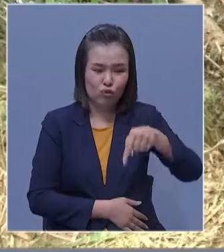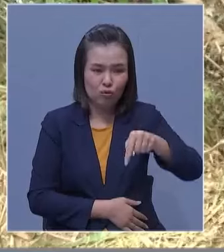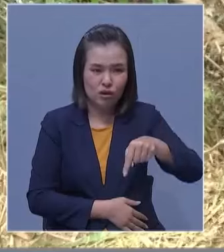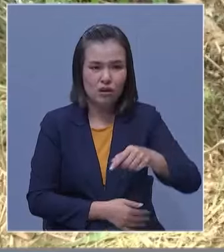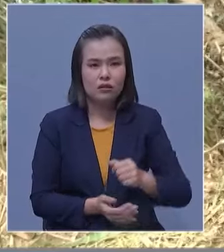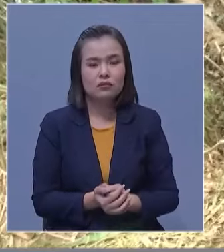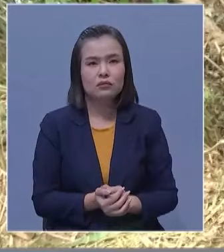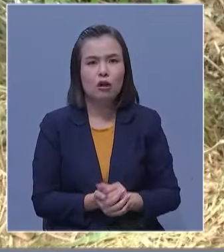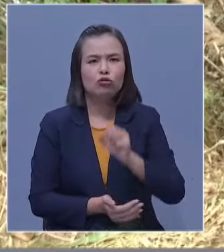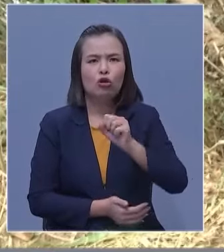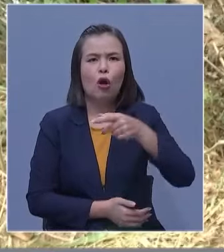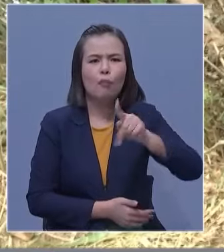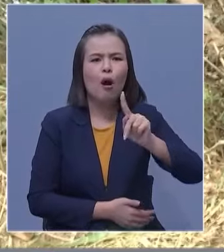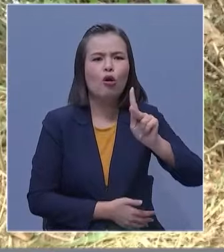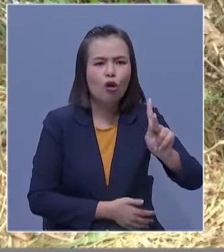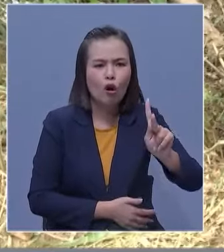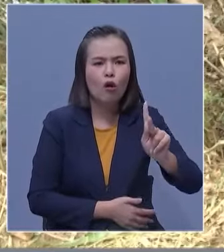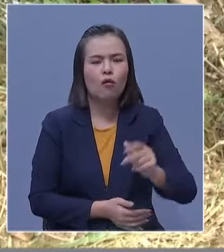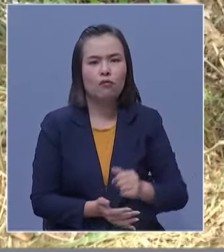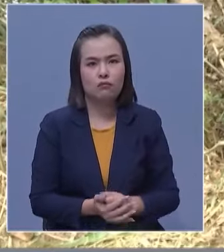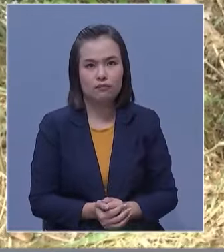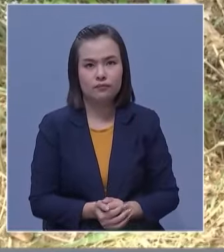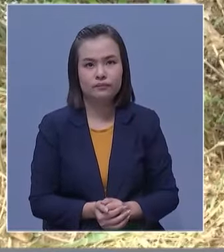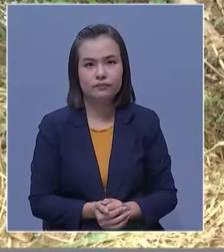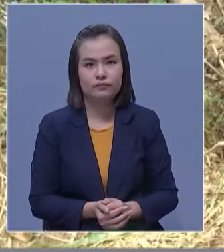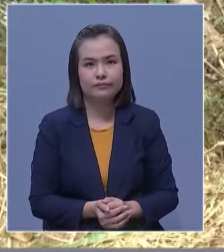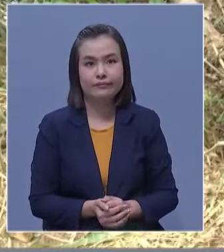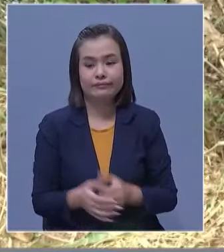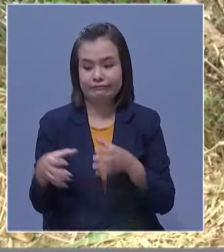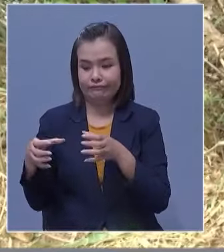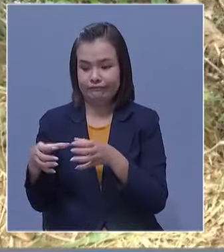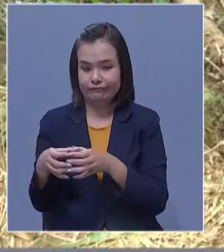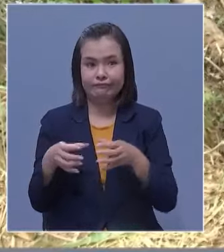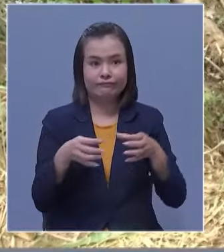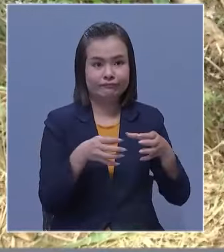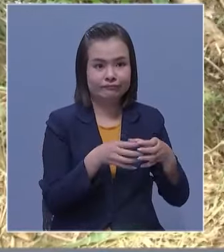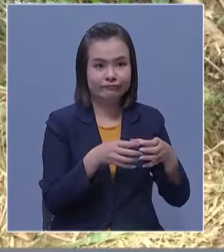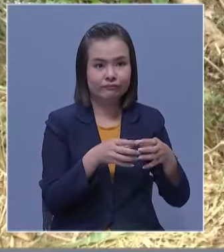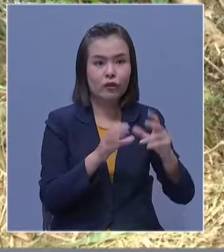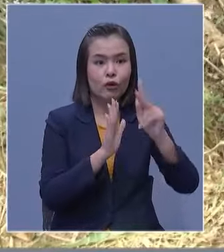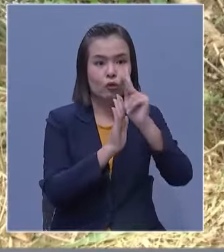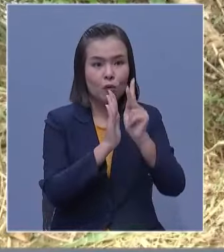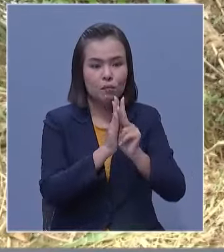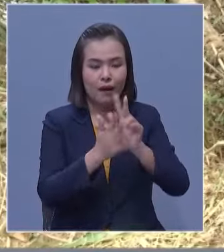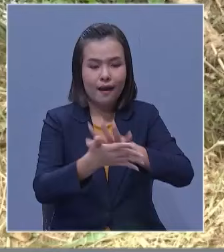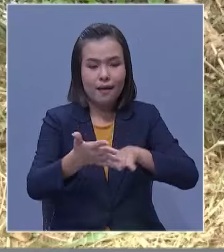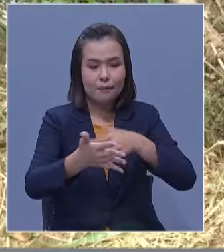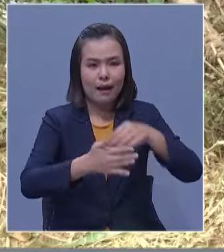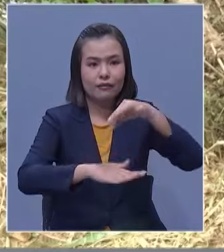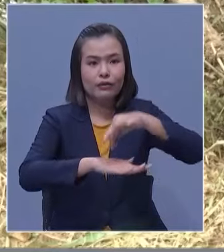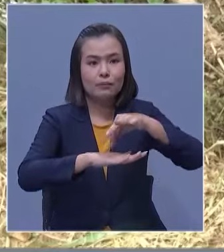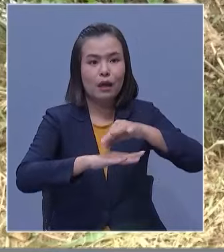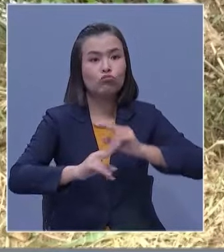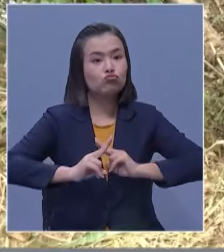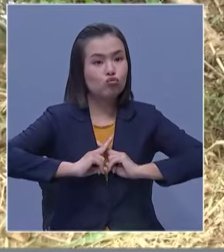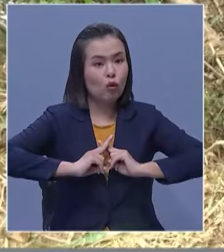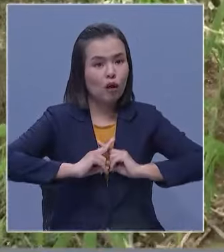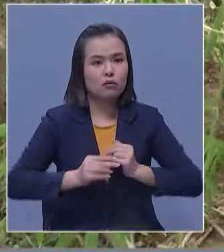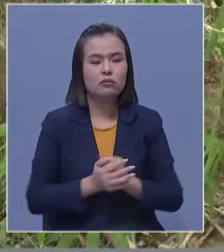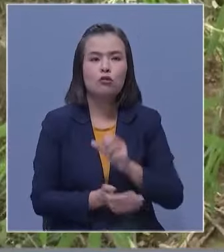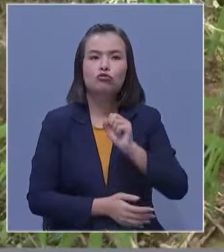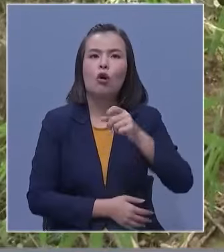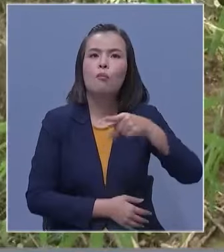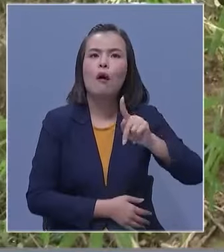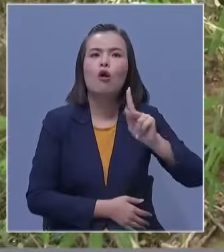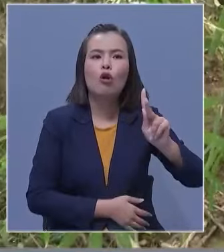นี้เนี่ยมันเป็นพื้นที่สปกคือเหมือนตอนเนี้ยค่ะต่างฝ่ายต่างยึดกฎหมายยึดแผนที่ของตัวเองสปกบอบอกว่าไปดูใน